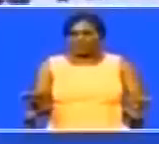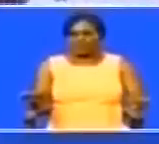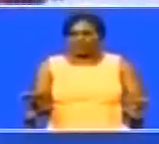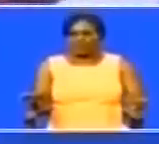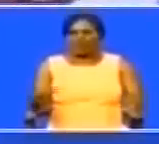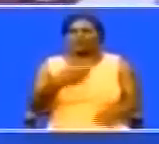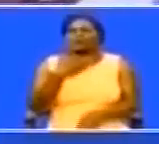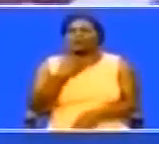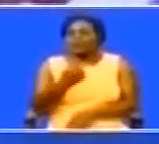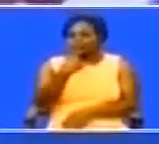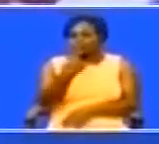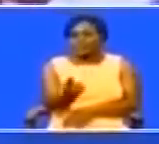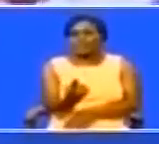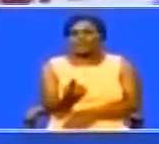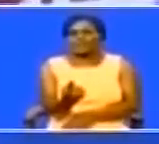and we wanted to say that